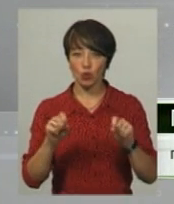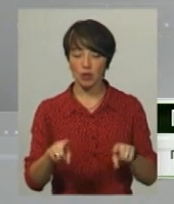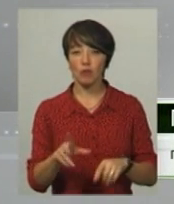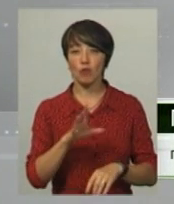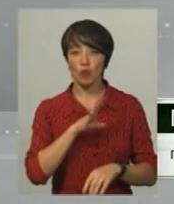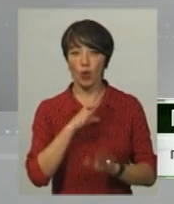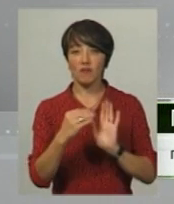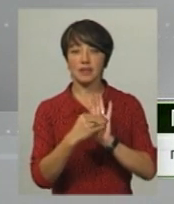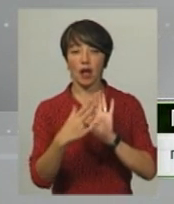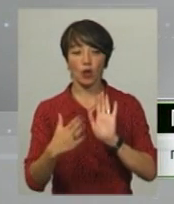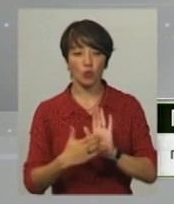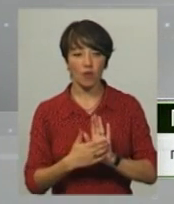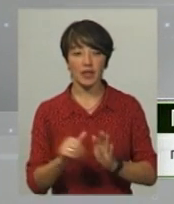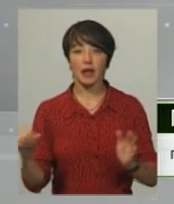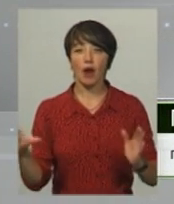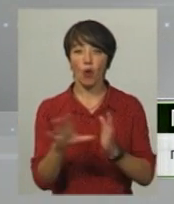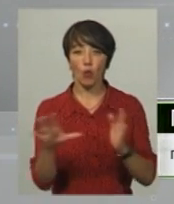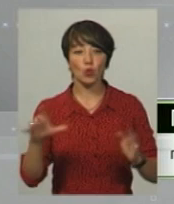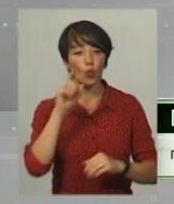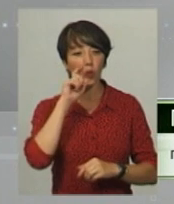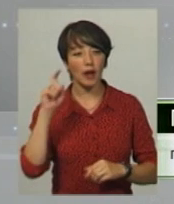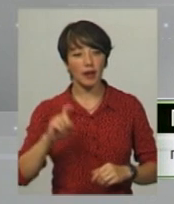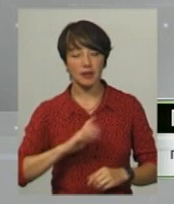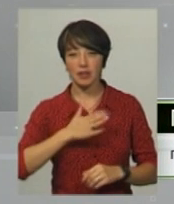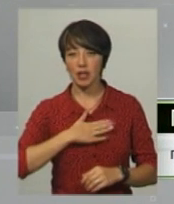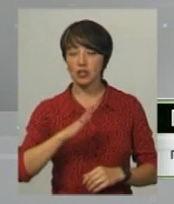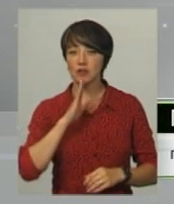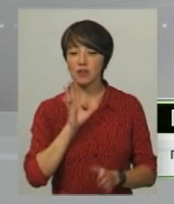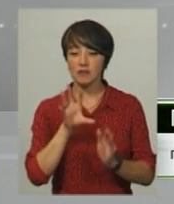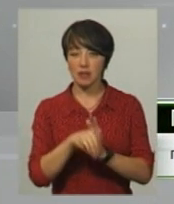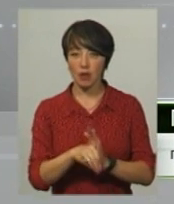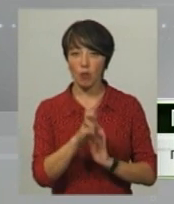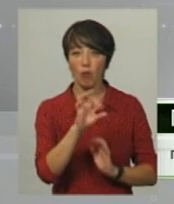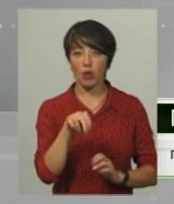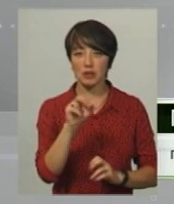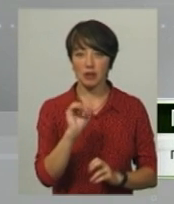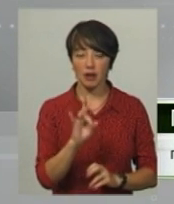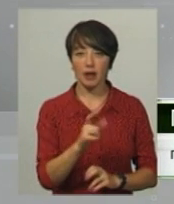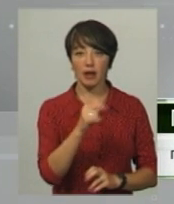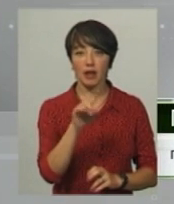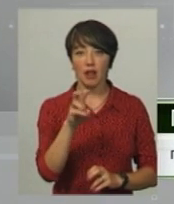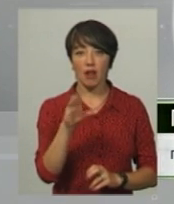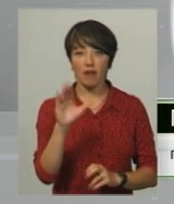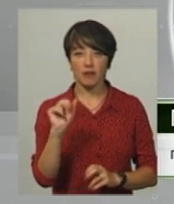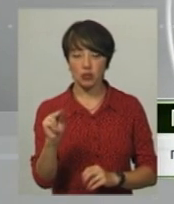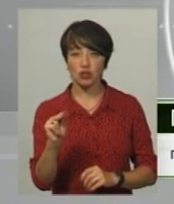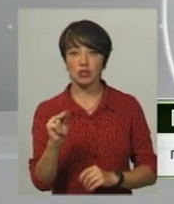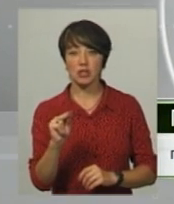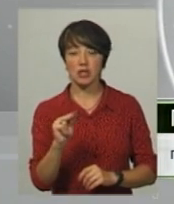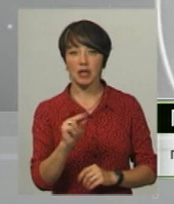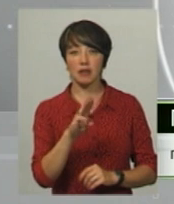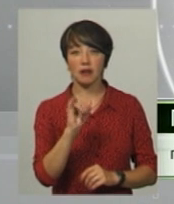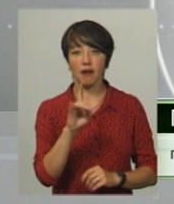Було встановлено рекорд України. Наші дівчата у складі Бондар Софії, Гілевич Крістіни і